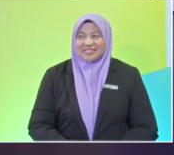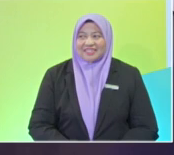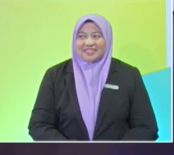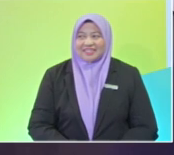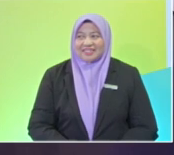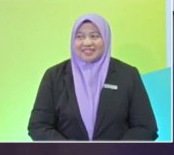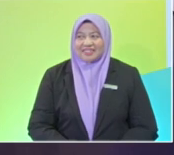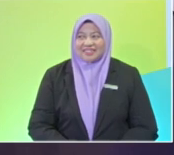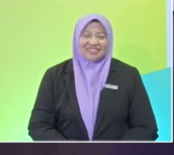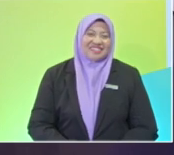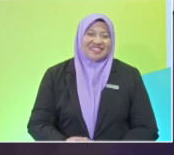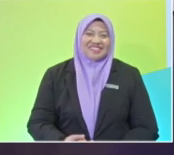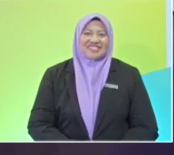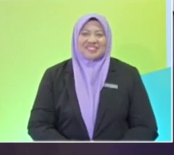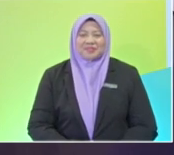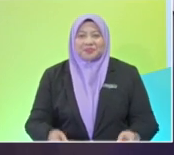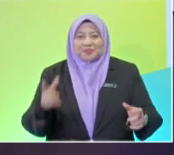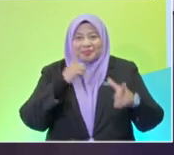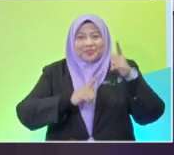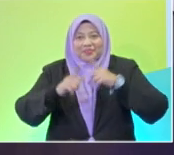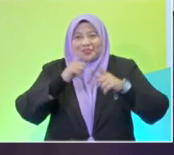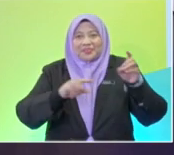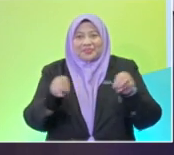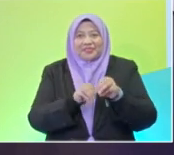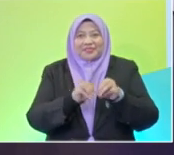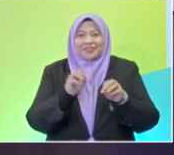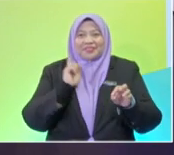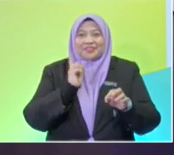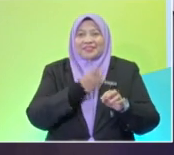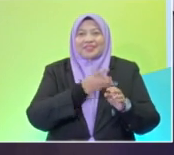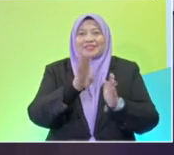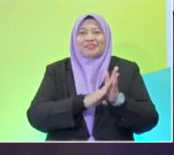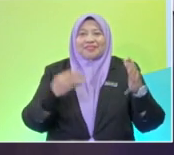ini berada di sungai Oke mancing ikan